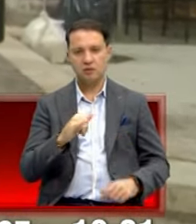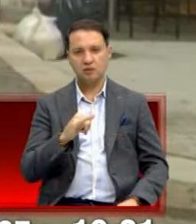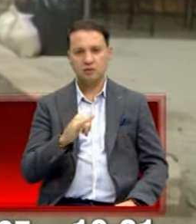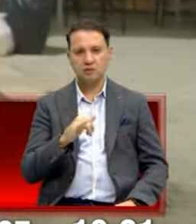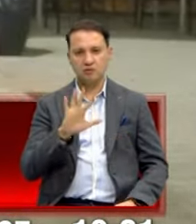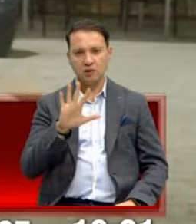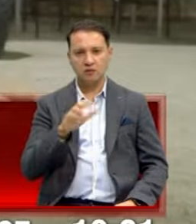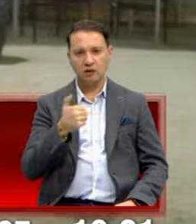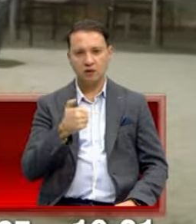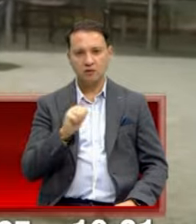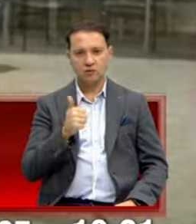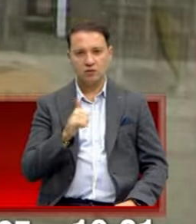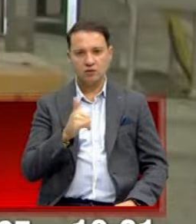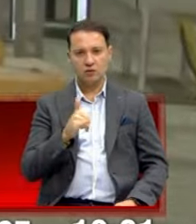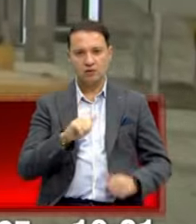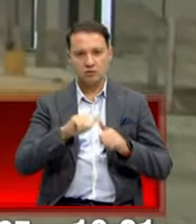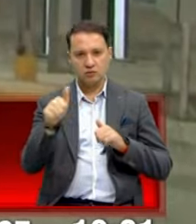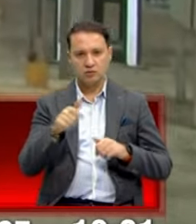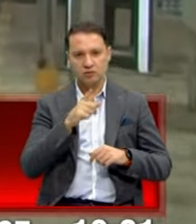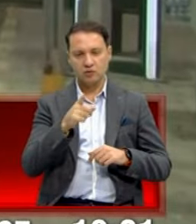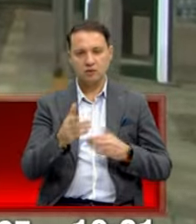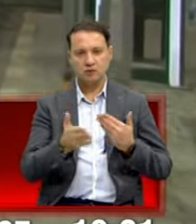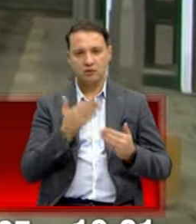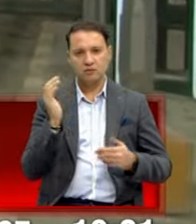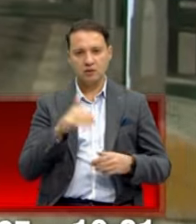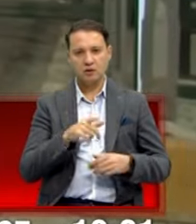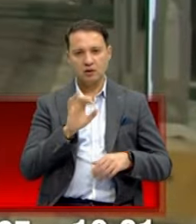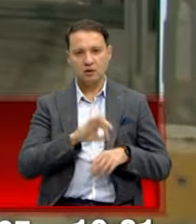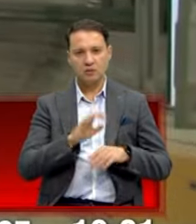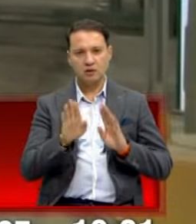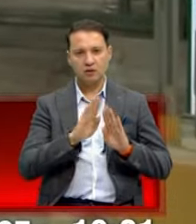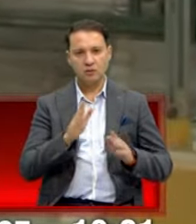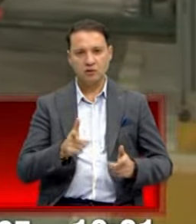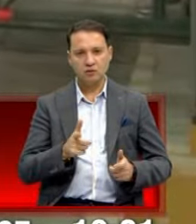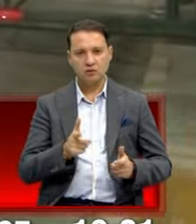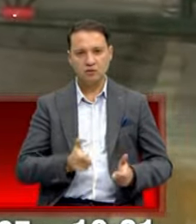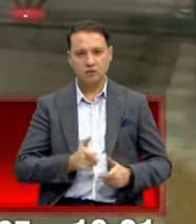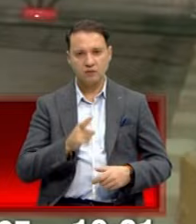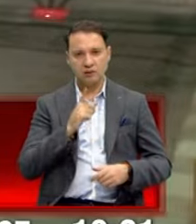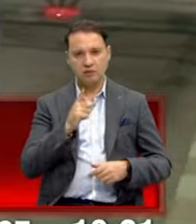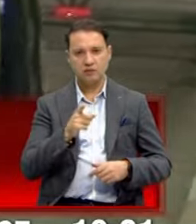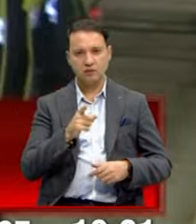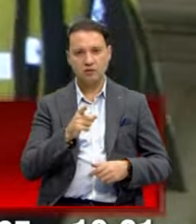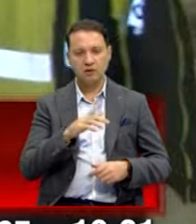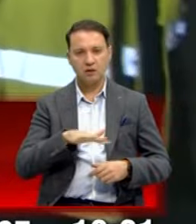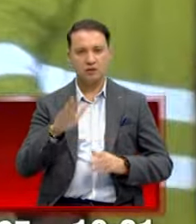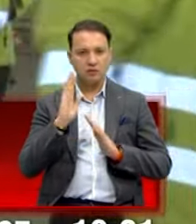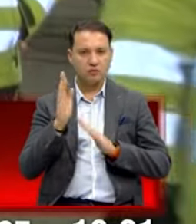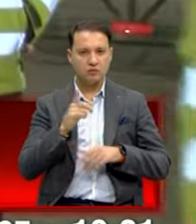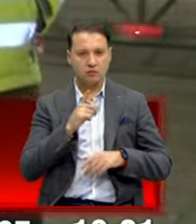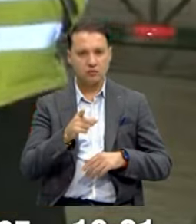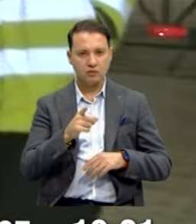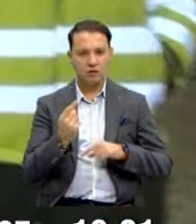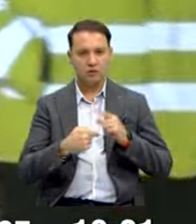yaklaşık 5-6 kilometre uzaklıkta. Buraya yardıma gelenler hemen kapıdaki görevliler tarafından sahaya yönlendiriliyor